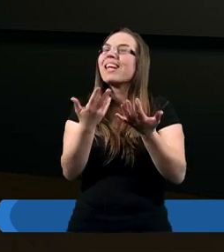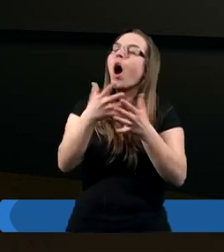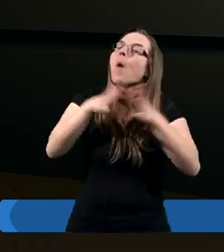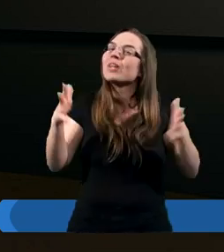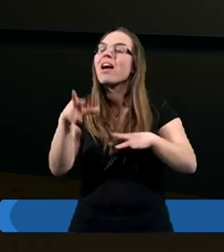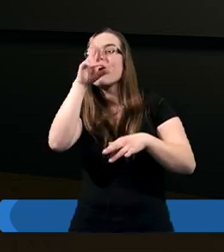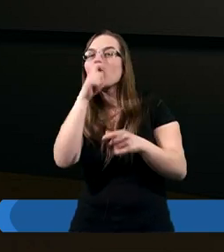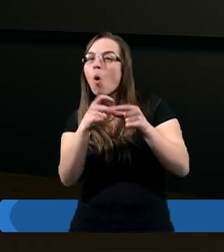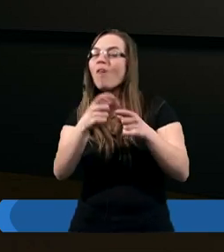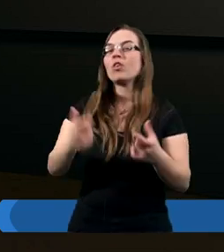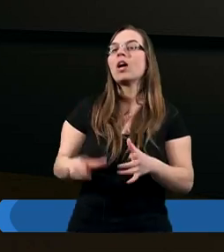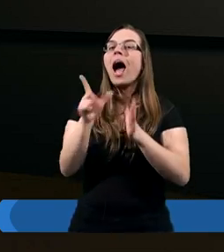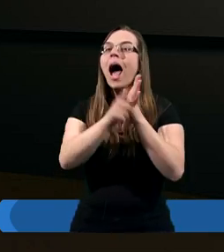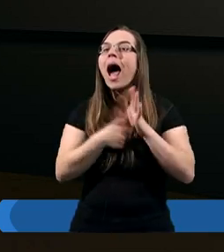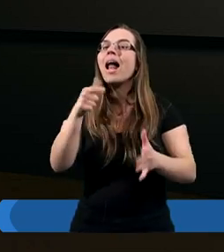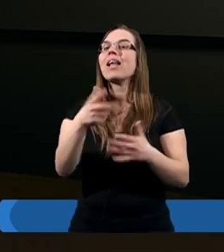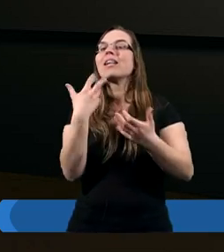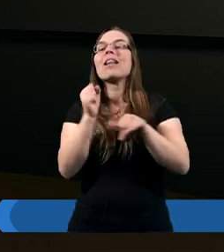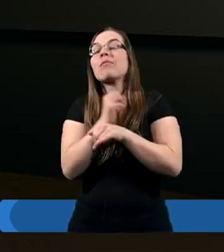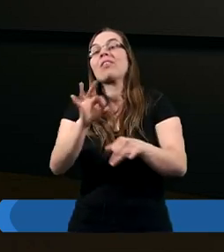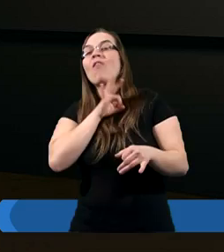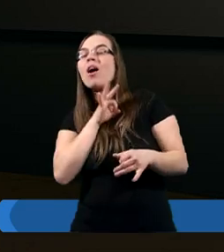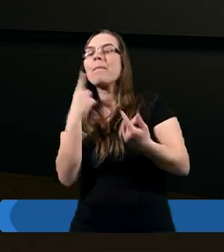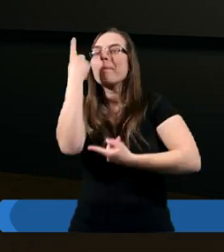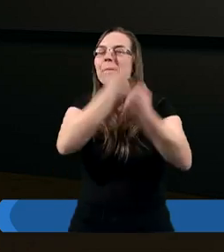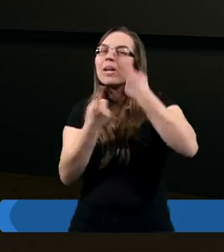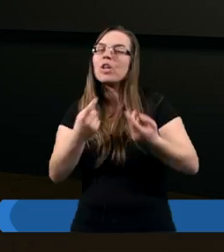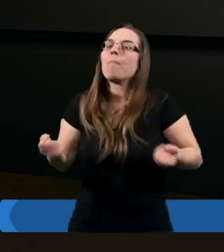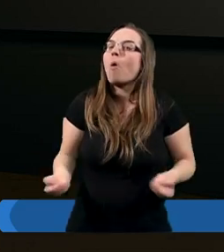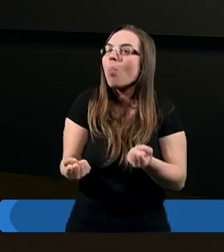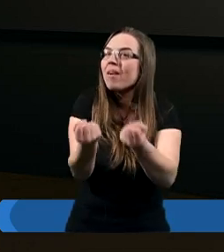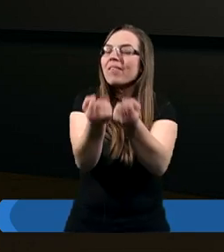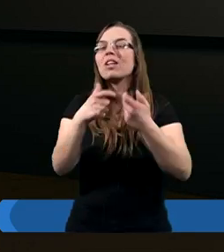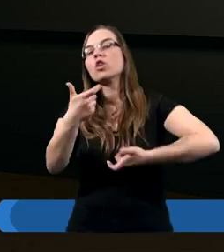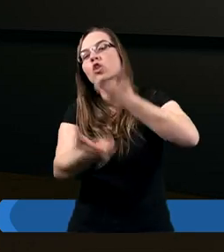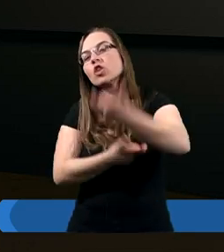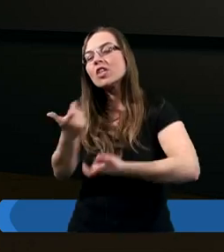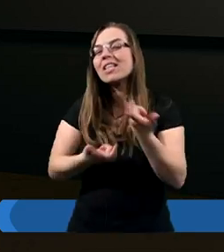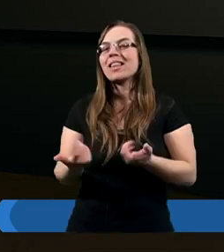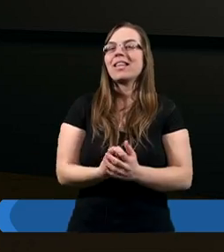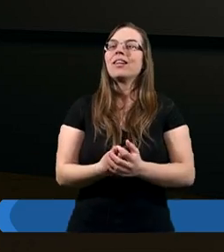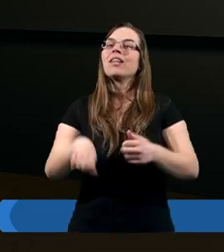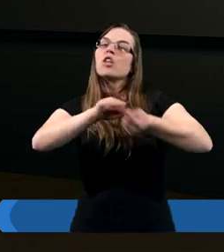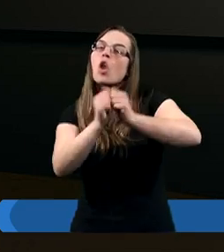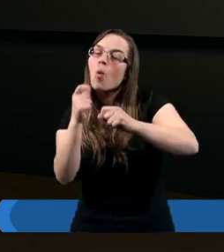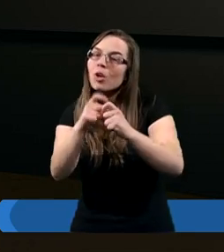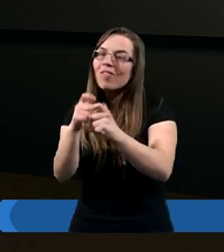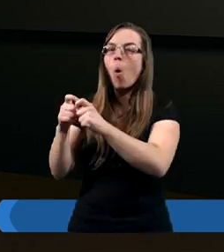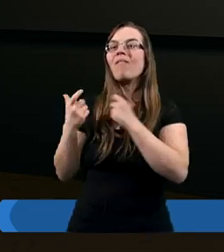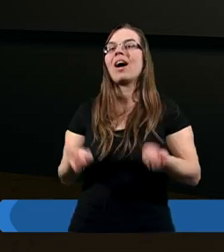ale niewątpliwie są w nim myśli, są motywacje, są czyny, są